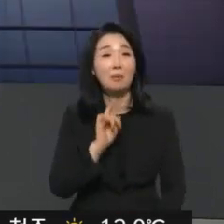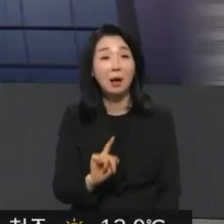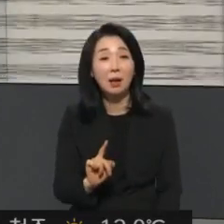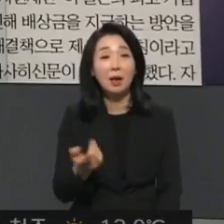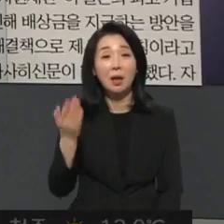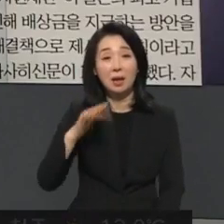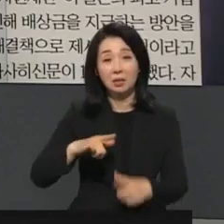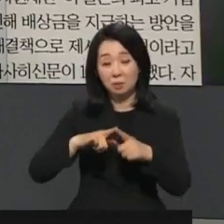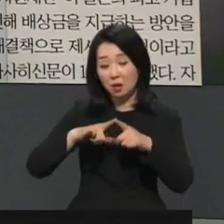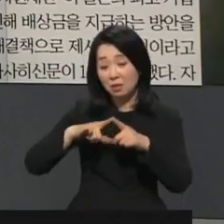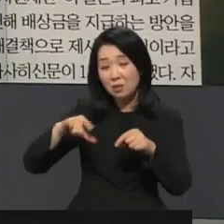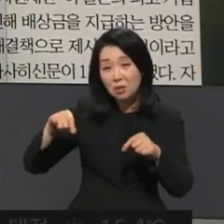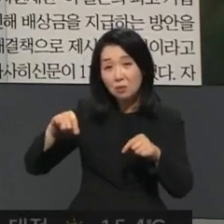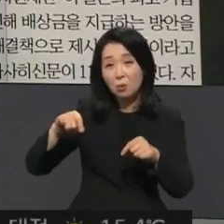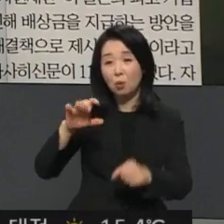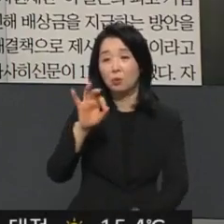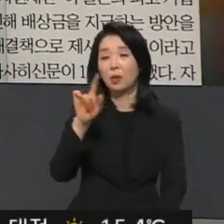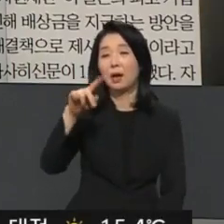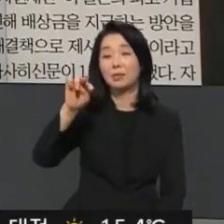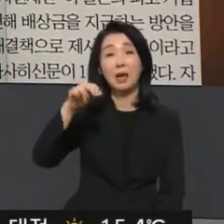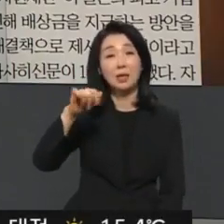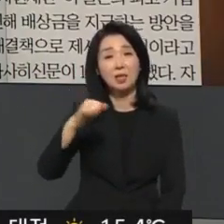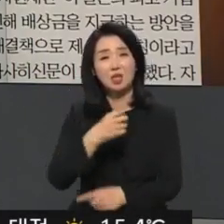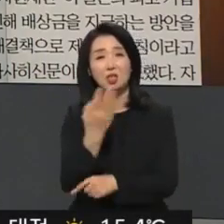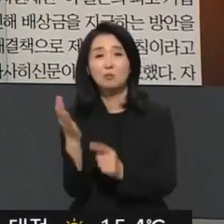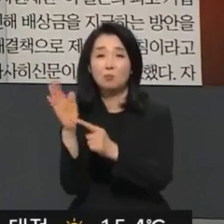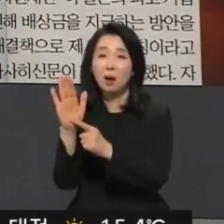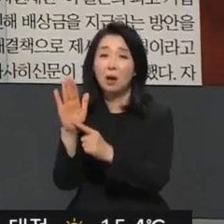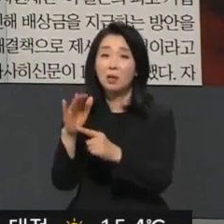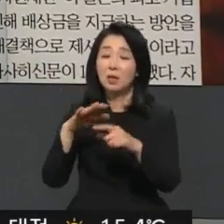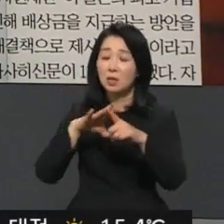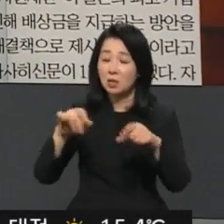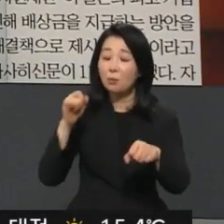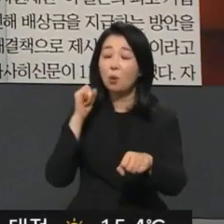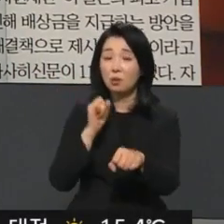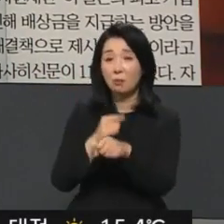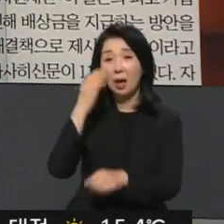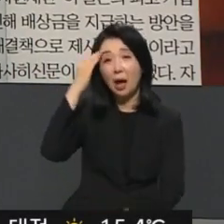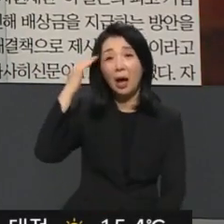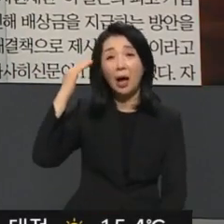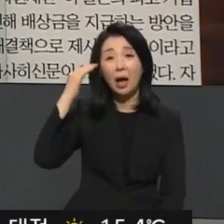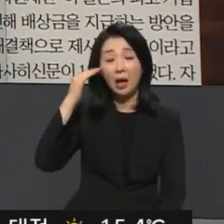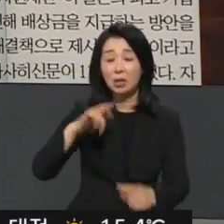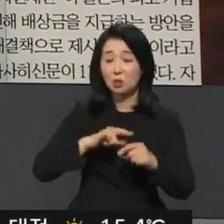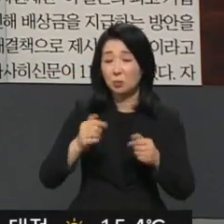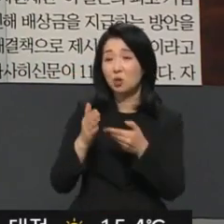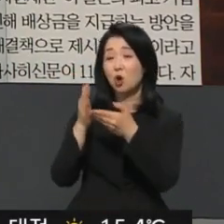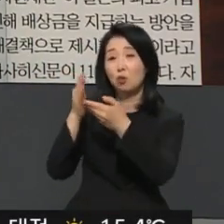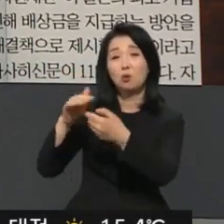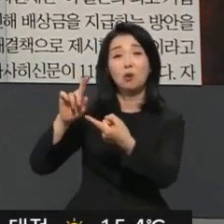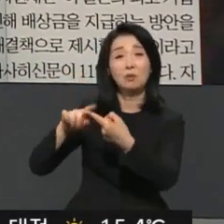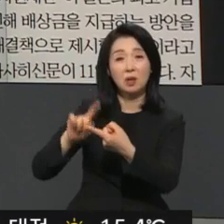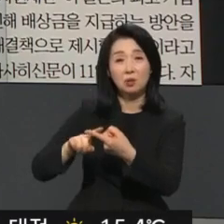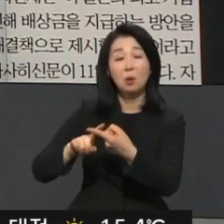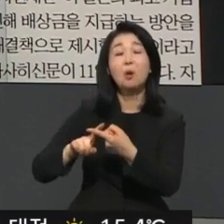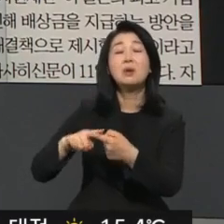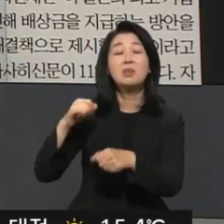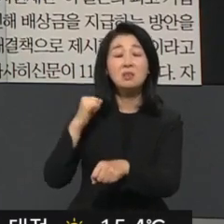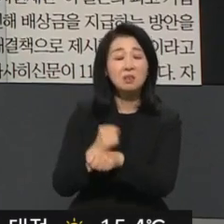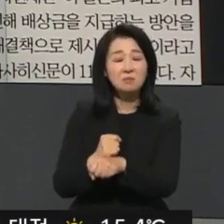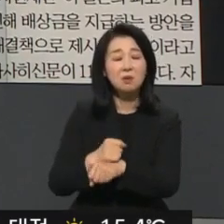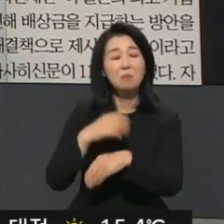하지만 일본 아사히 신문에 보도에 따르면 일본은 이미 한일 청구권 협정 이행으로 할 일은 다 했단